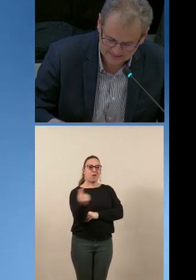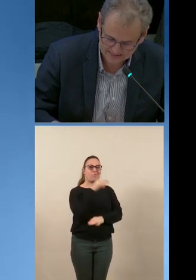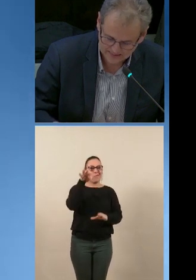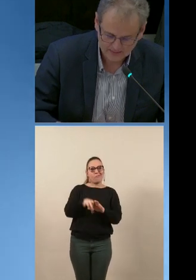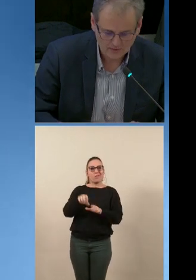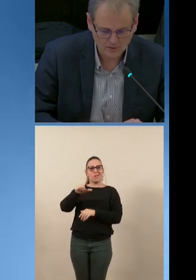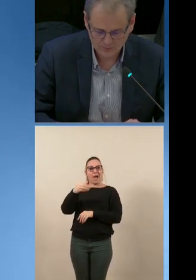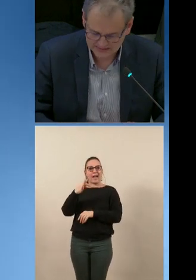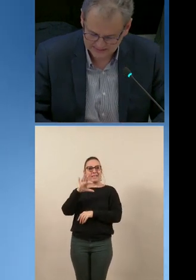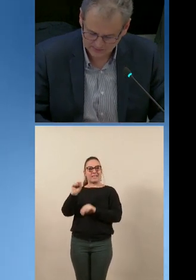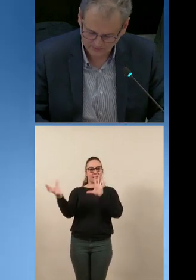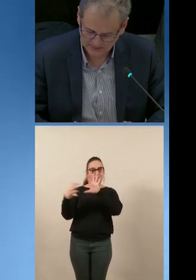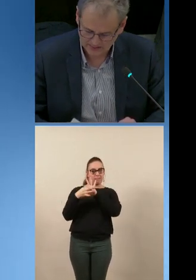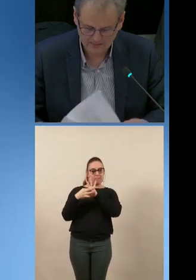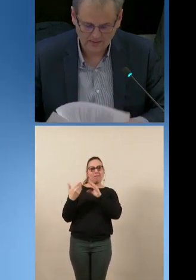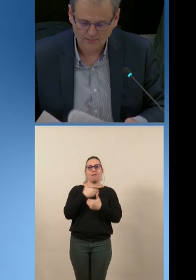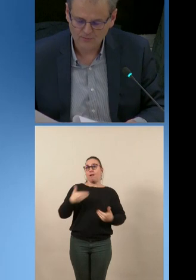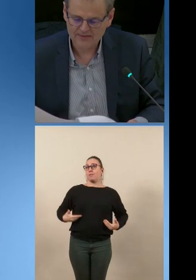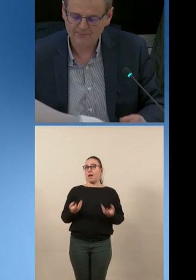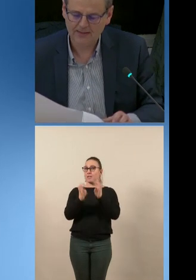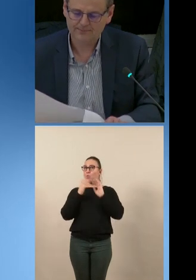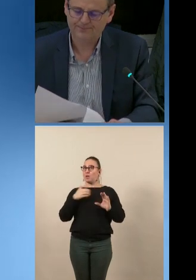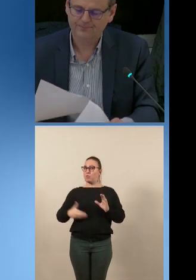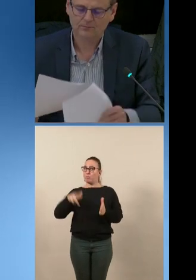actis lors du dernier conseil